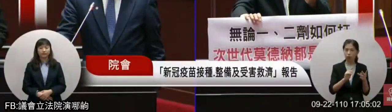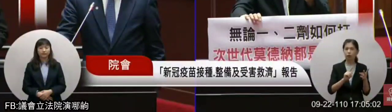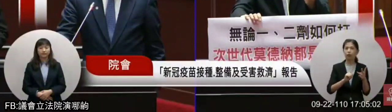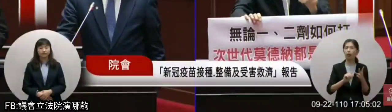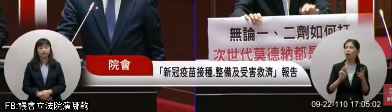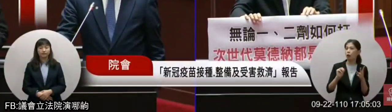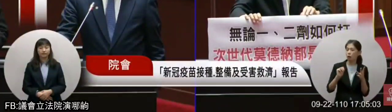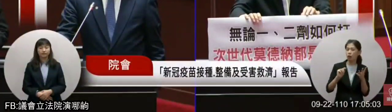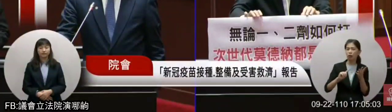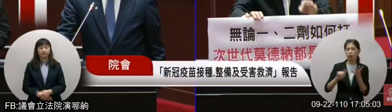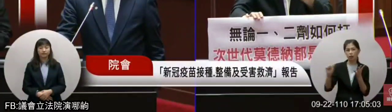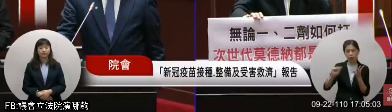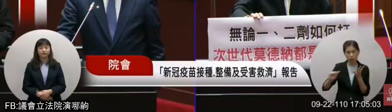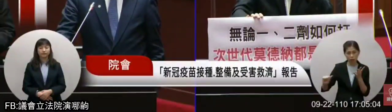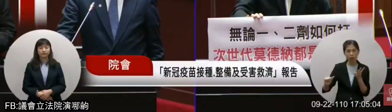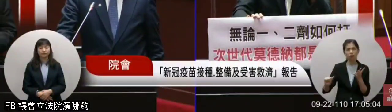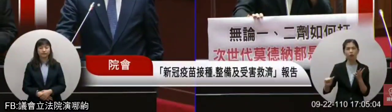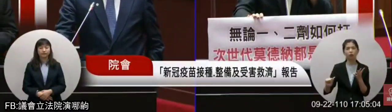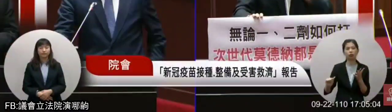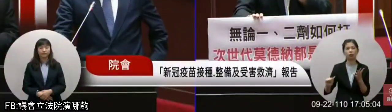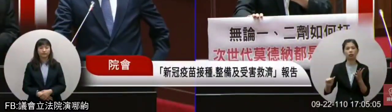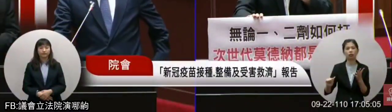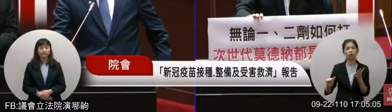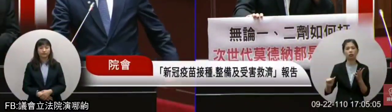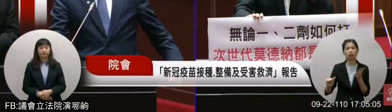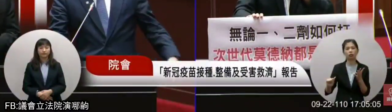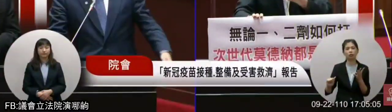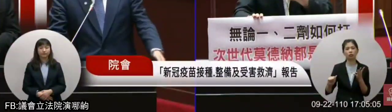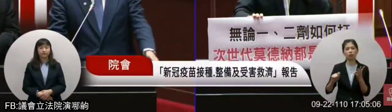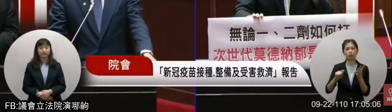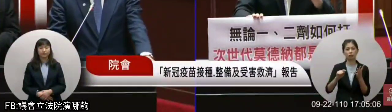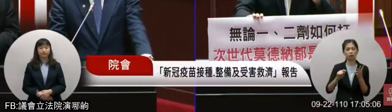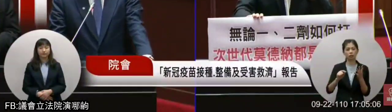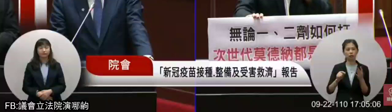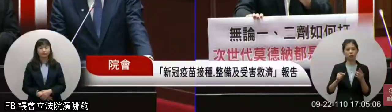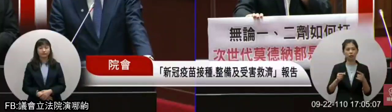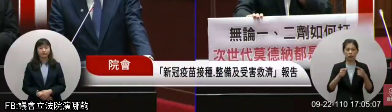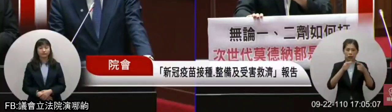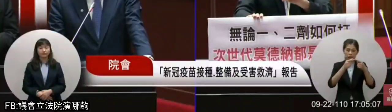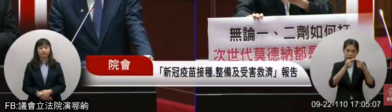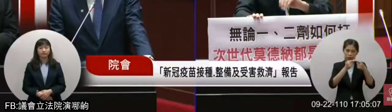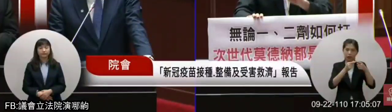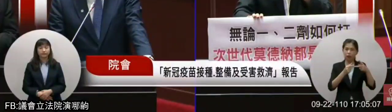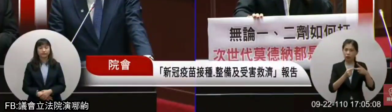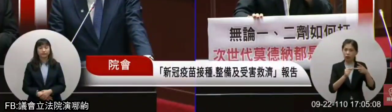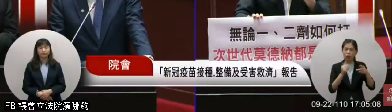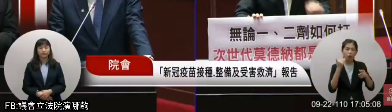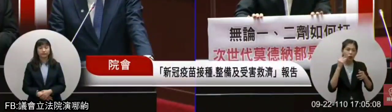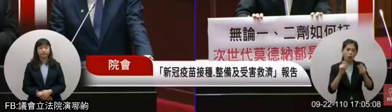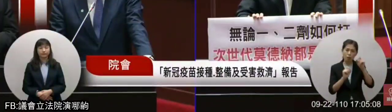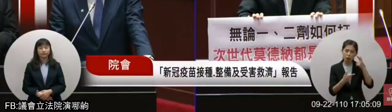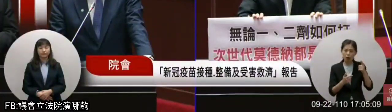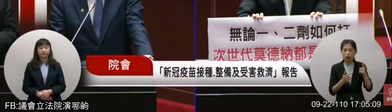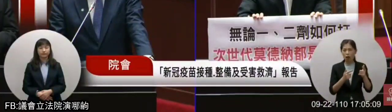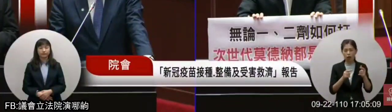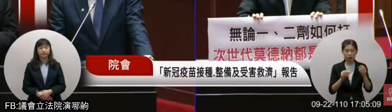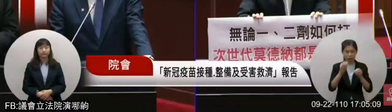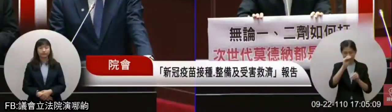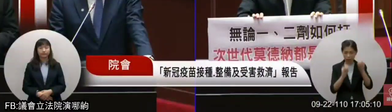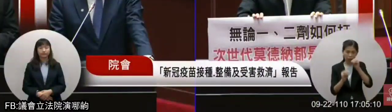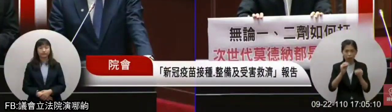莫德纳 A 类，你同一品牌第一季、第二季，不同品牌第一季、第二季，总共有16种组合